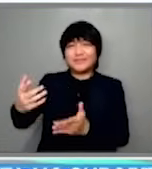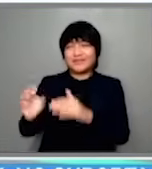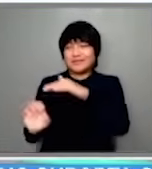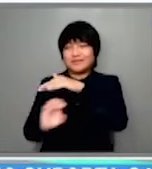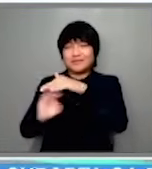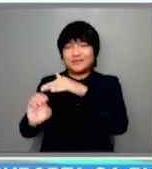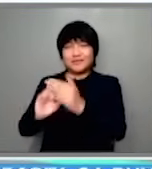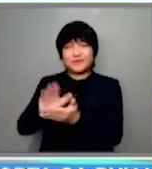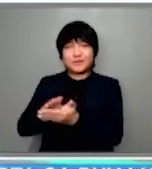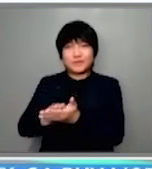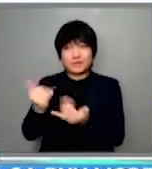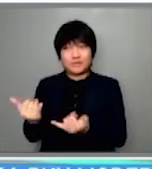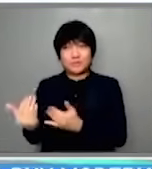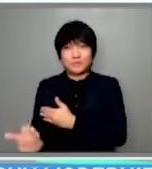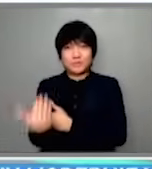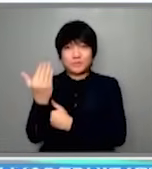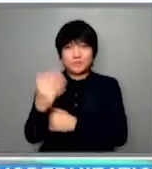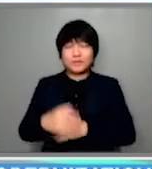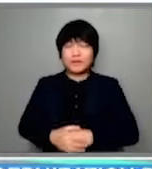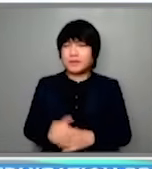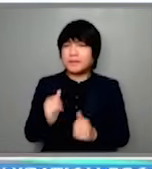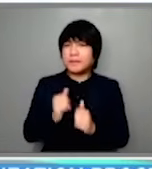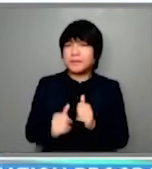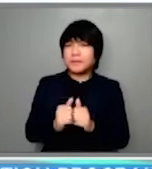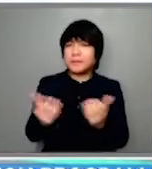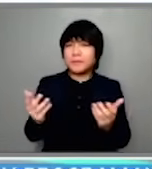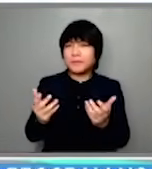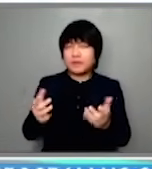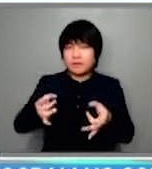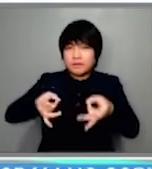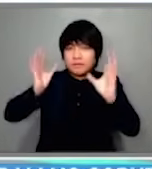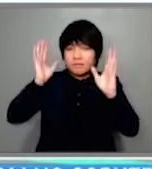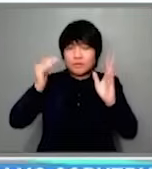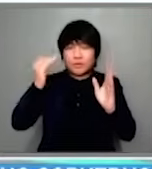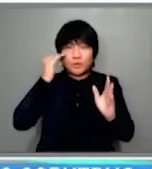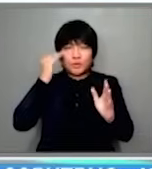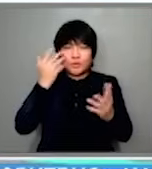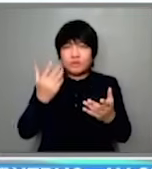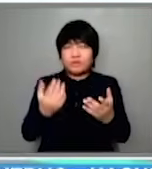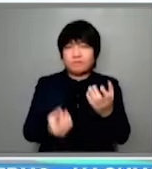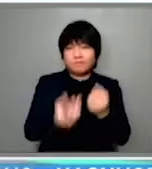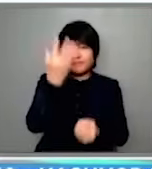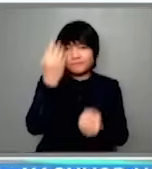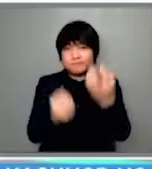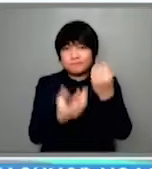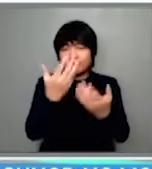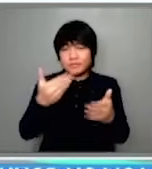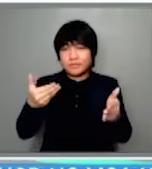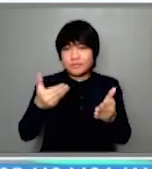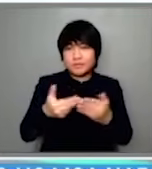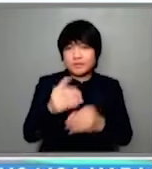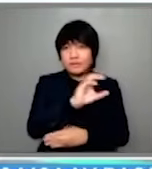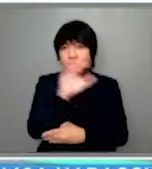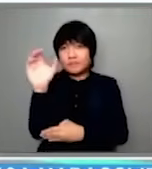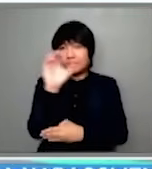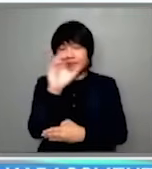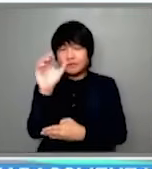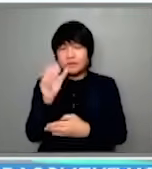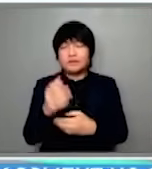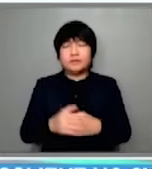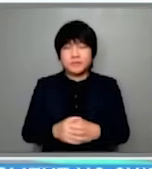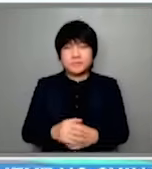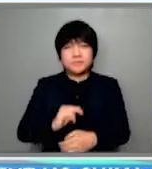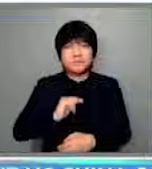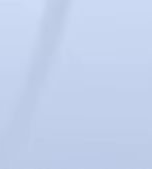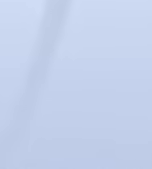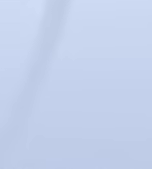Bilang paalala yan sa panganib na dala ng mga paputok ngayong papalapit ang pagsalubong sa bagong taon. May ulat on the spot si